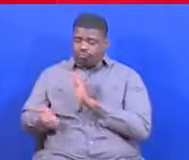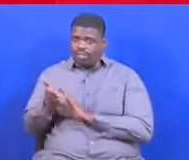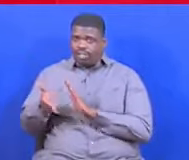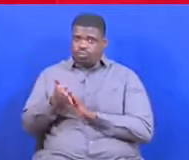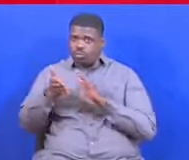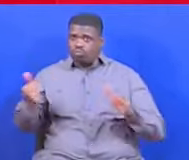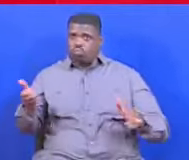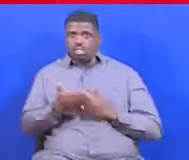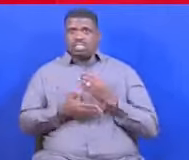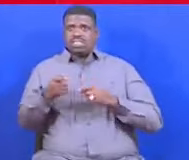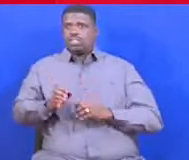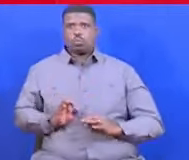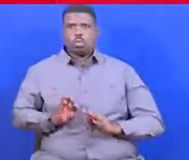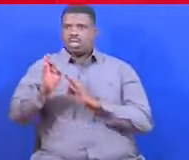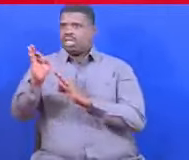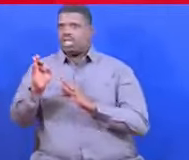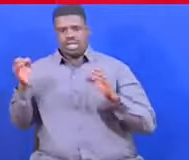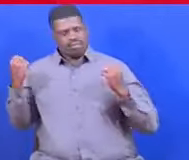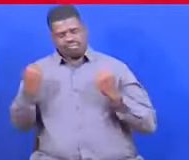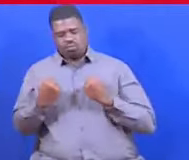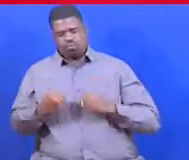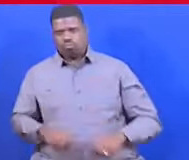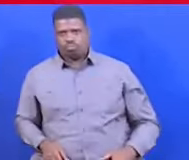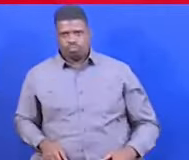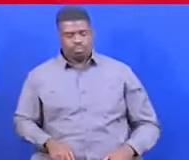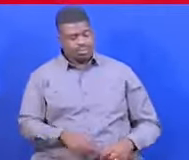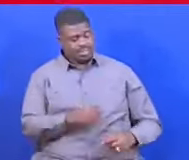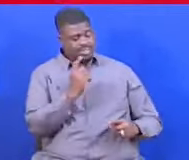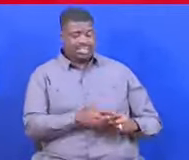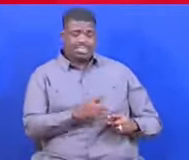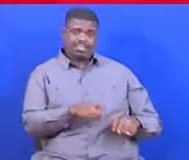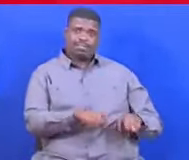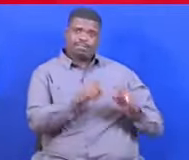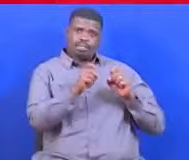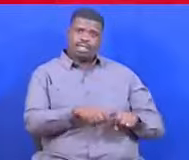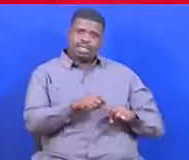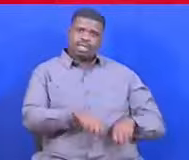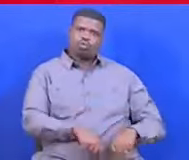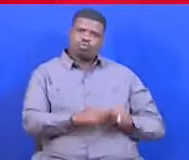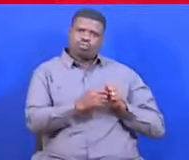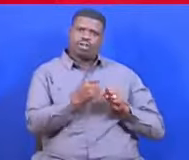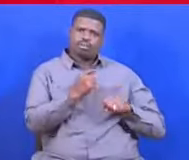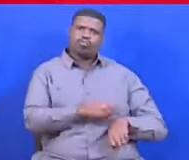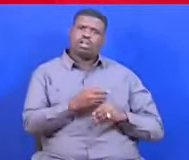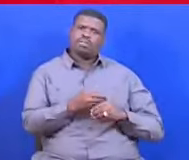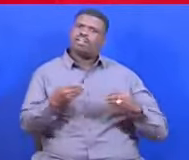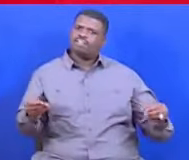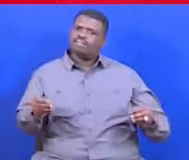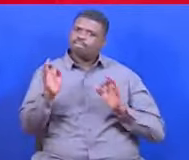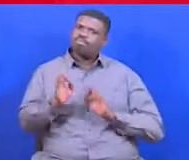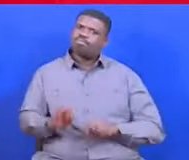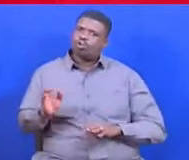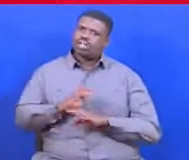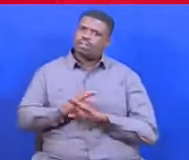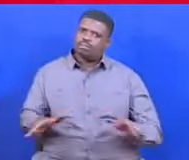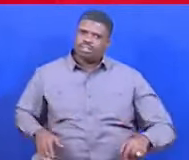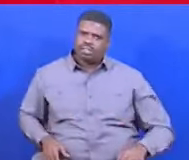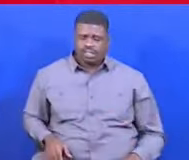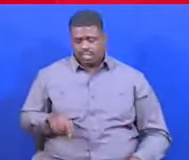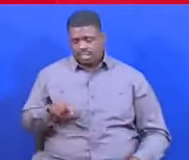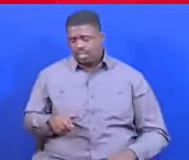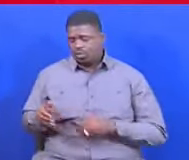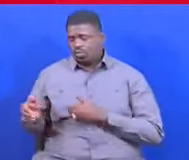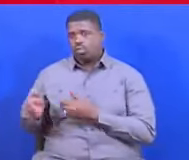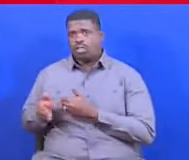Ninaizungumzia Lindi, bandari ya Lindi ambayo imekufa kwa muda mrefu. Ile bandari ilikuwa ni bora kabisa. Lakini leo Lindi tunapakana